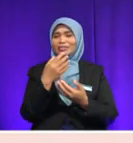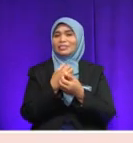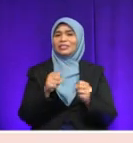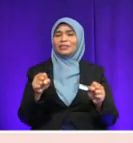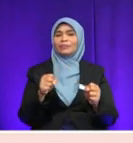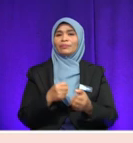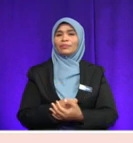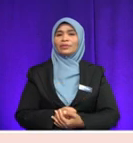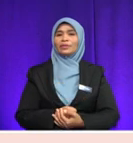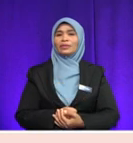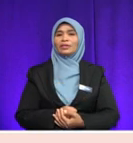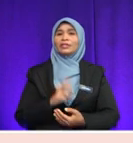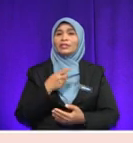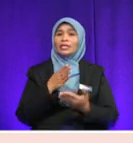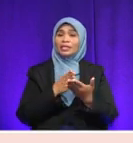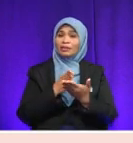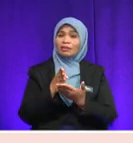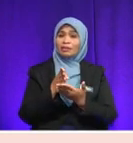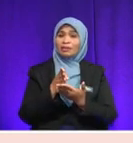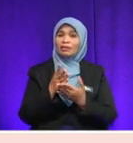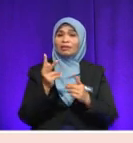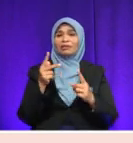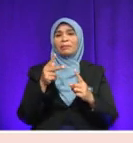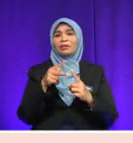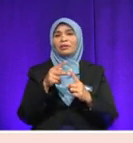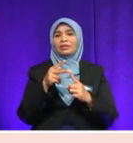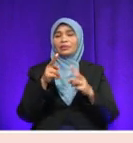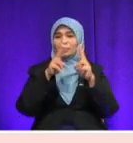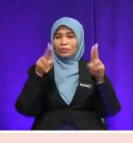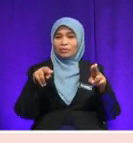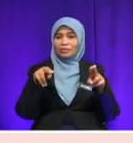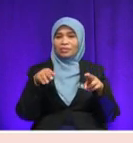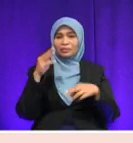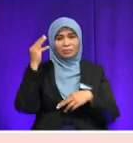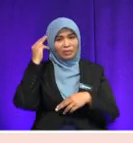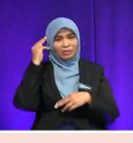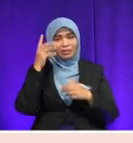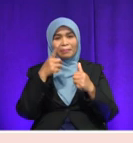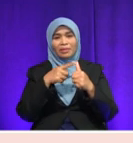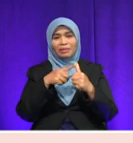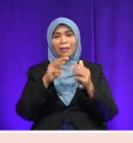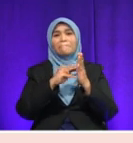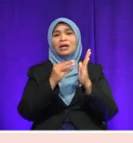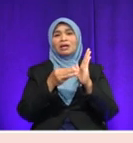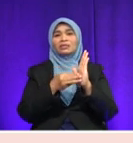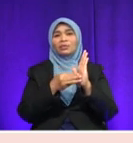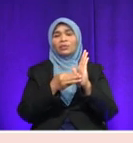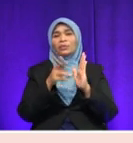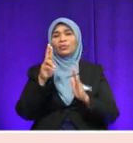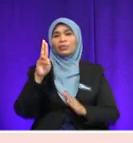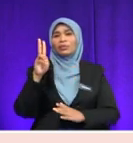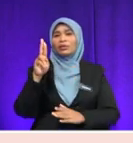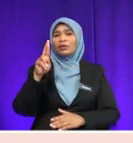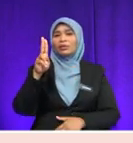Oke kita teruskan kepada uji Minda yang pertama masuk rukhsah dari sudut